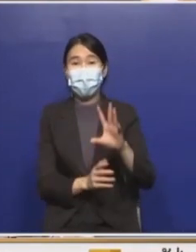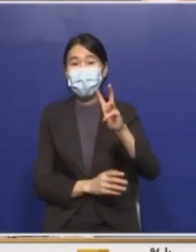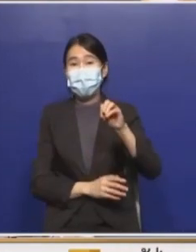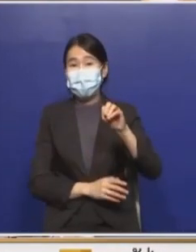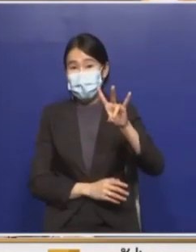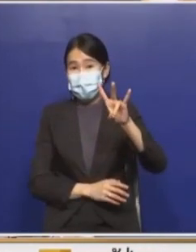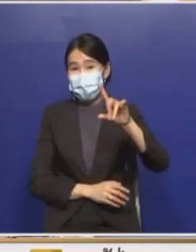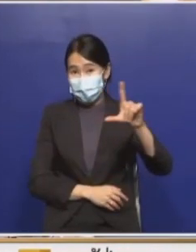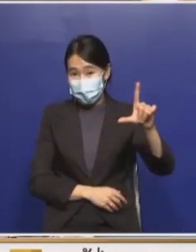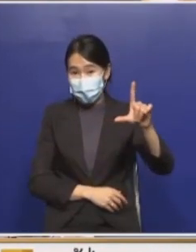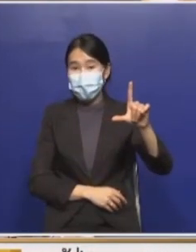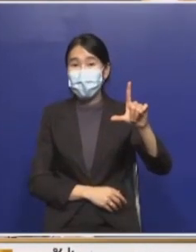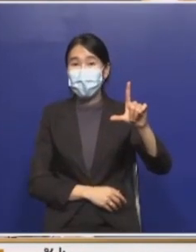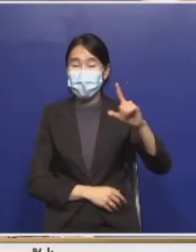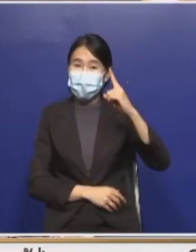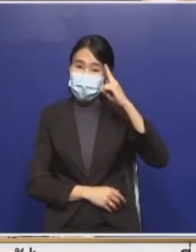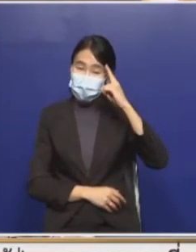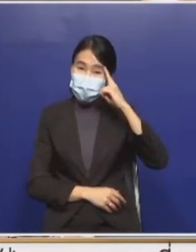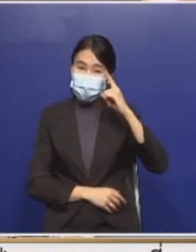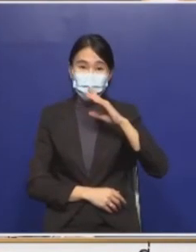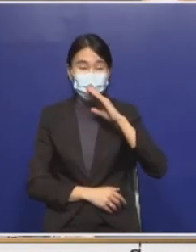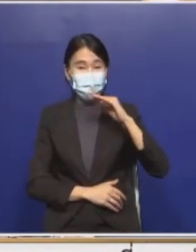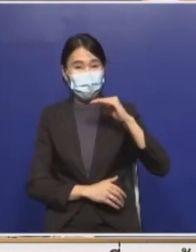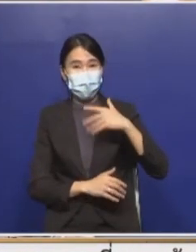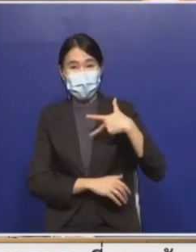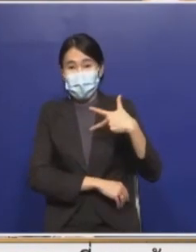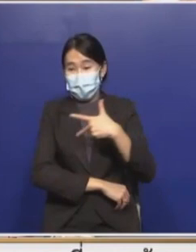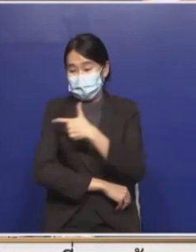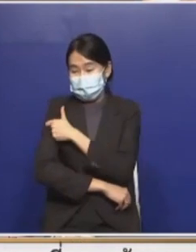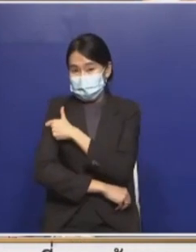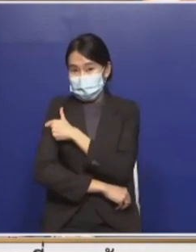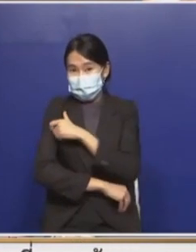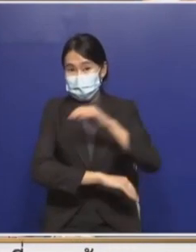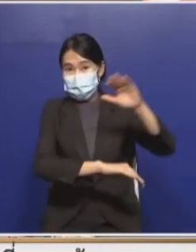นเขาสั่งซื้อวัคซีน